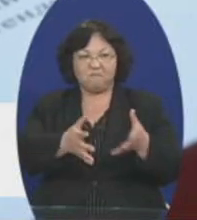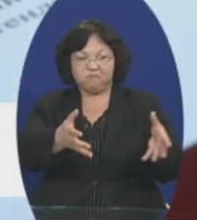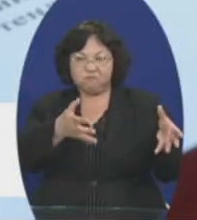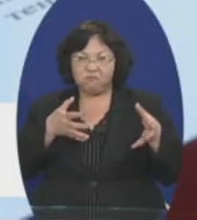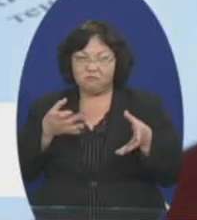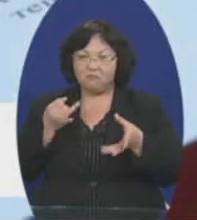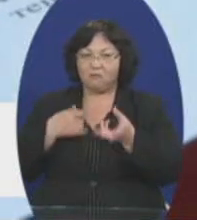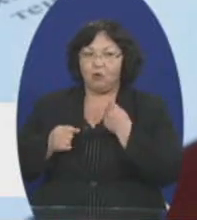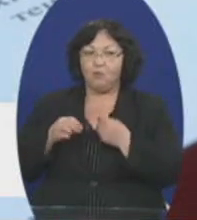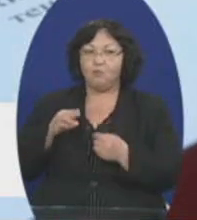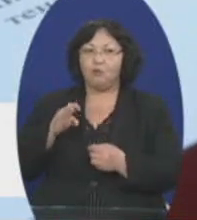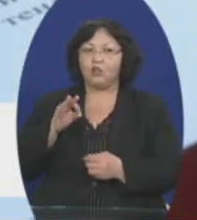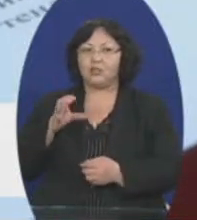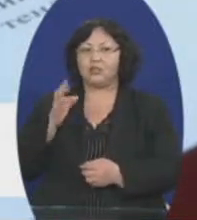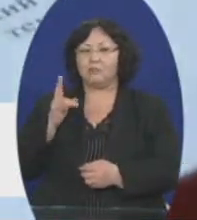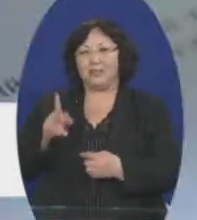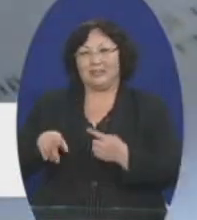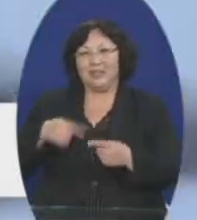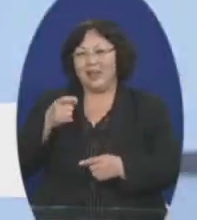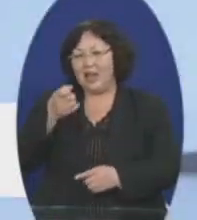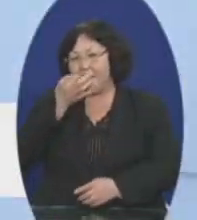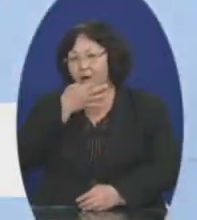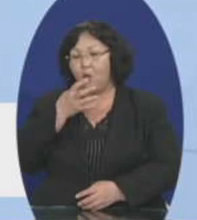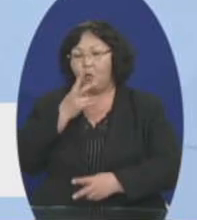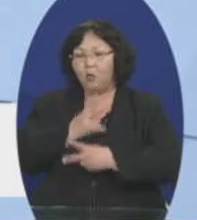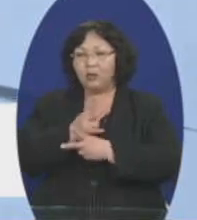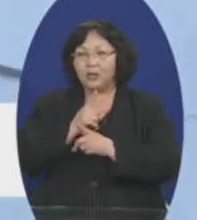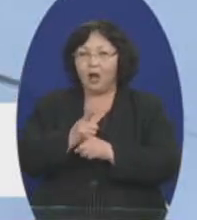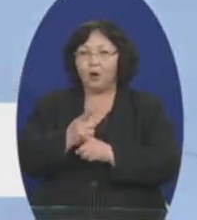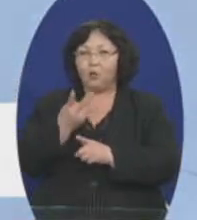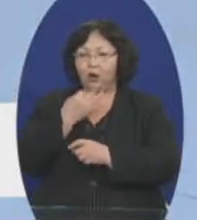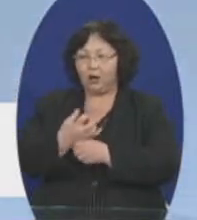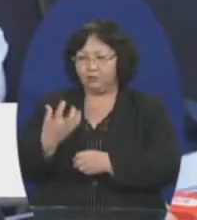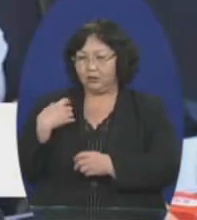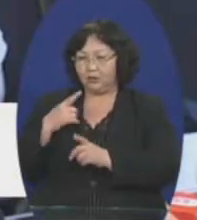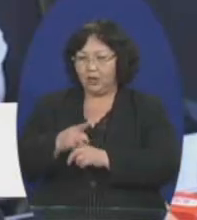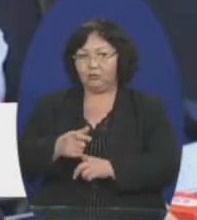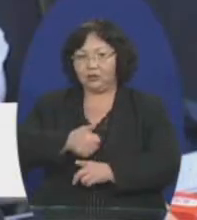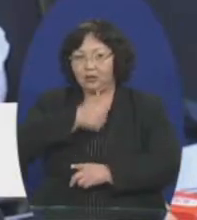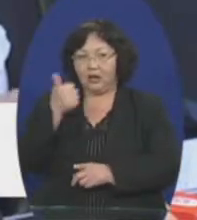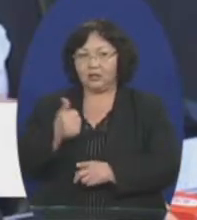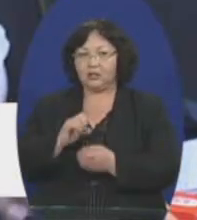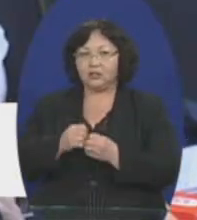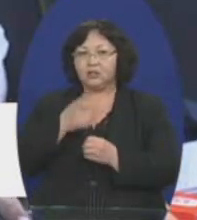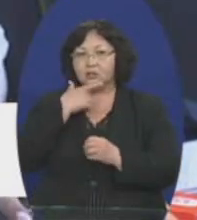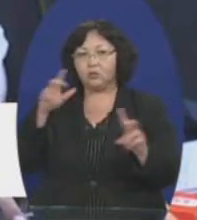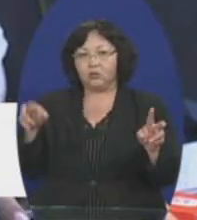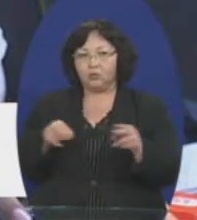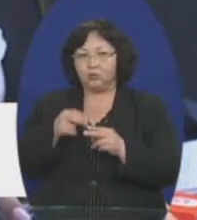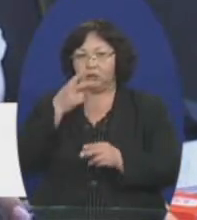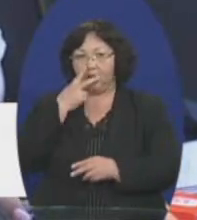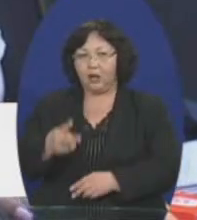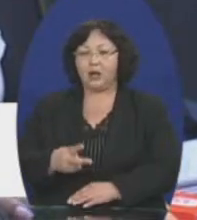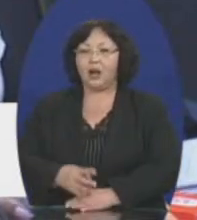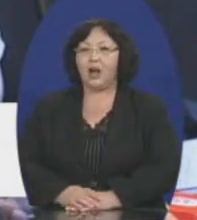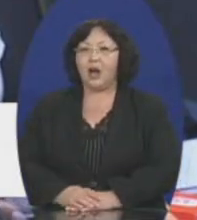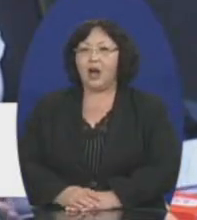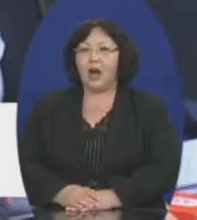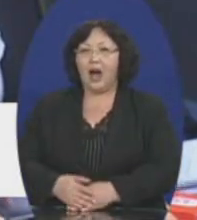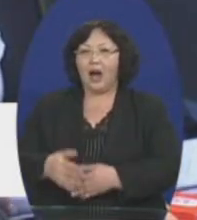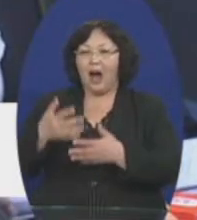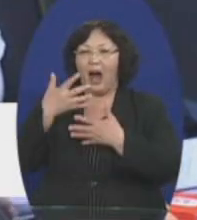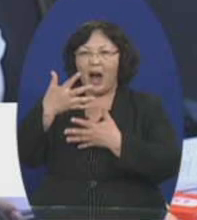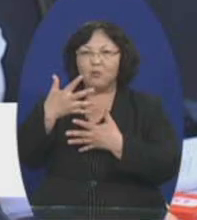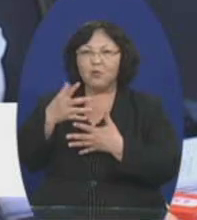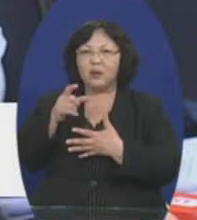маань үндсэндээ хуулиар хүлээсэн чиг үүргээ бүрэн хангалттай хэрэгжүүлж бол чадахгүй байна гэж дүгнэж байгаа. Жишээ нь өнөөдөр энэ 10 одоо зах зээл